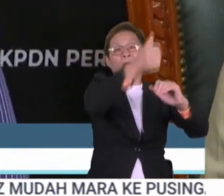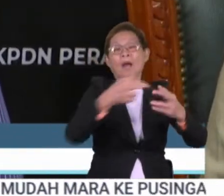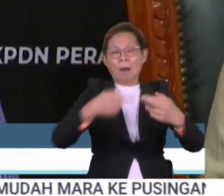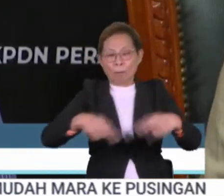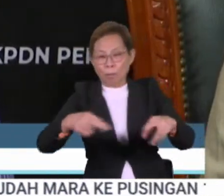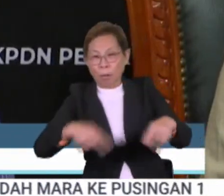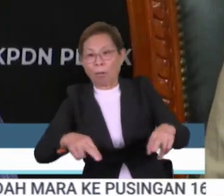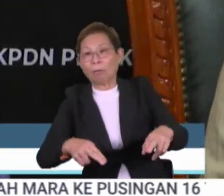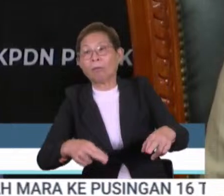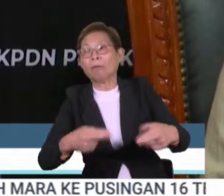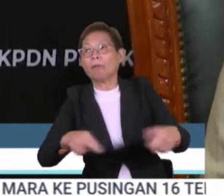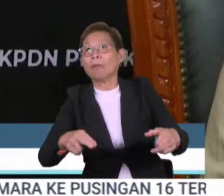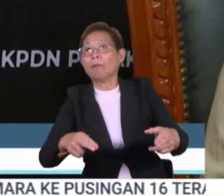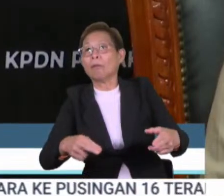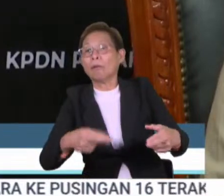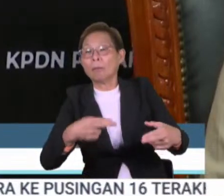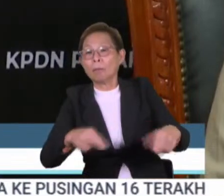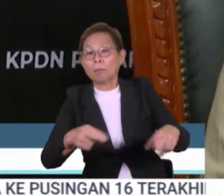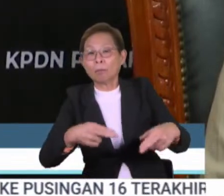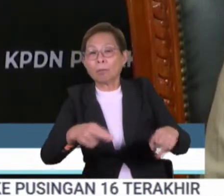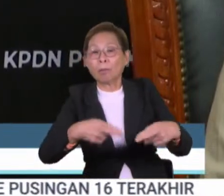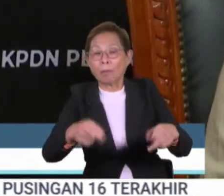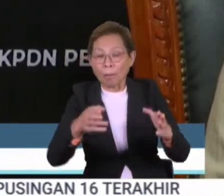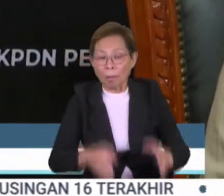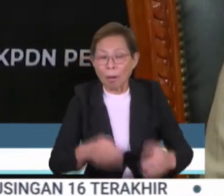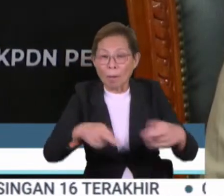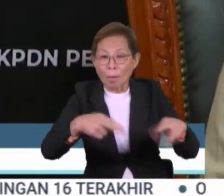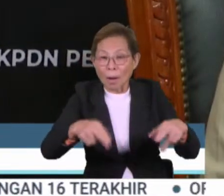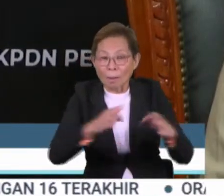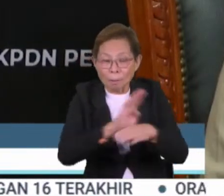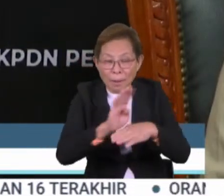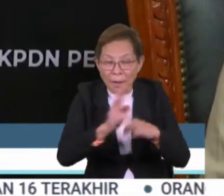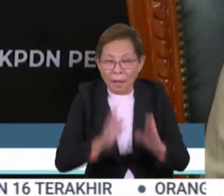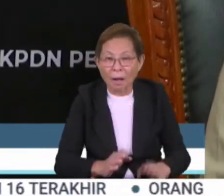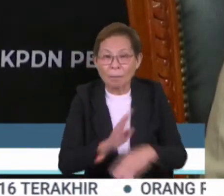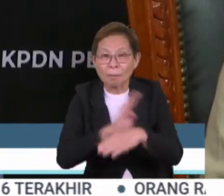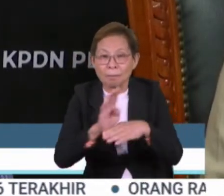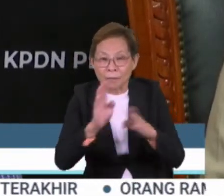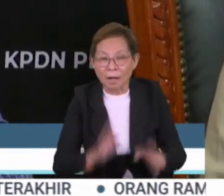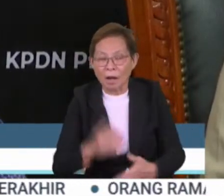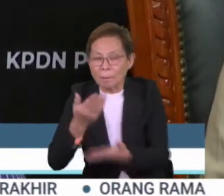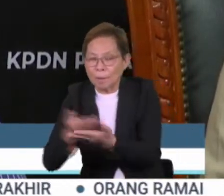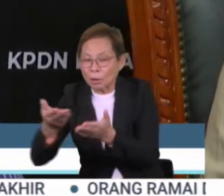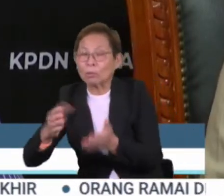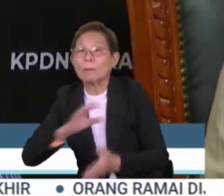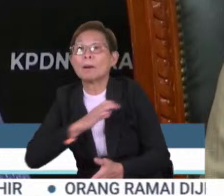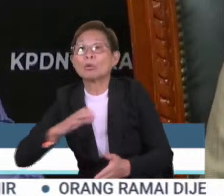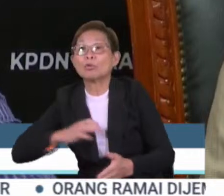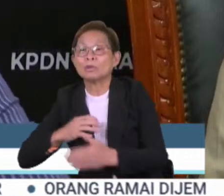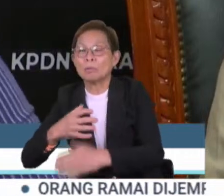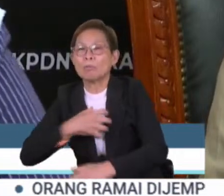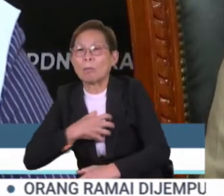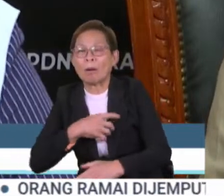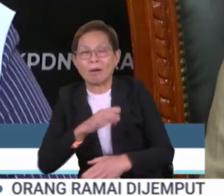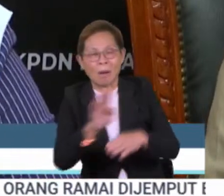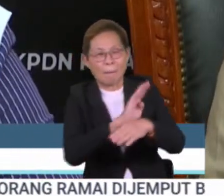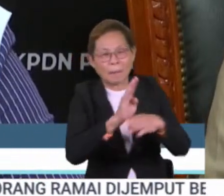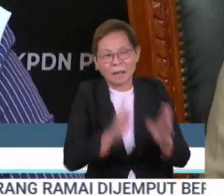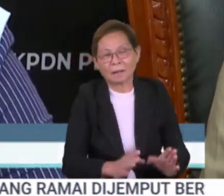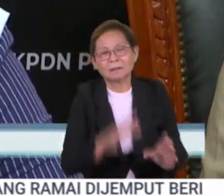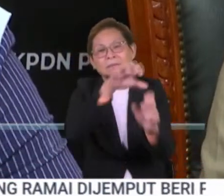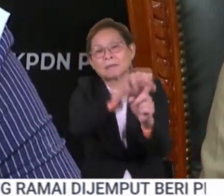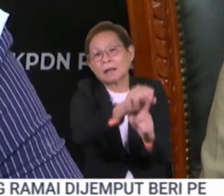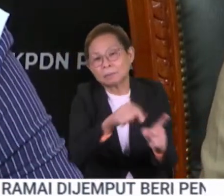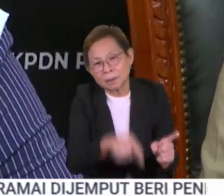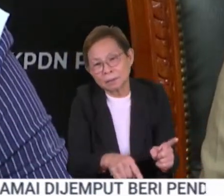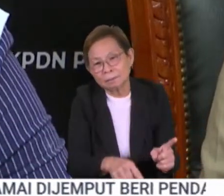peruncitlah yang kena tangkap sebab apa tu, peniaga ni dibuat aduan oleh pengguna. Sebab itu kita berhati-hati di dalam mengambil tindakan ke